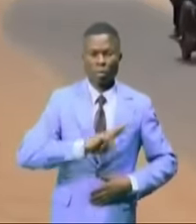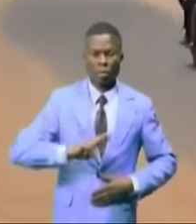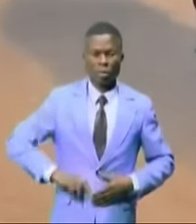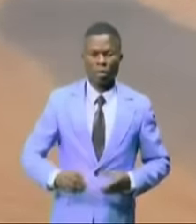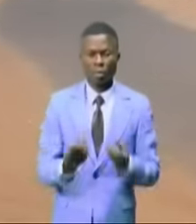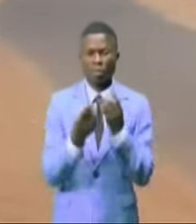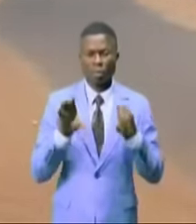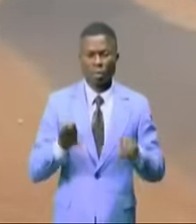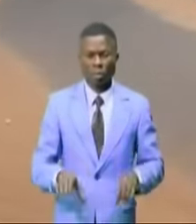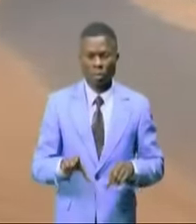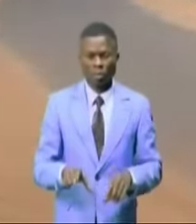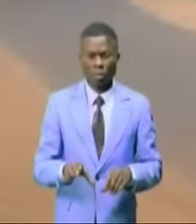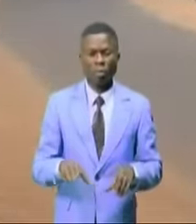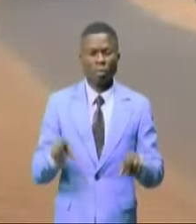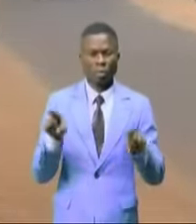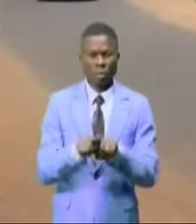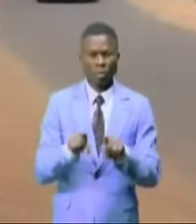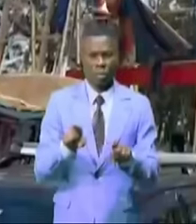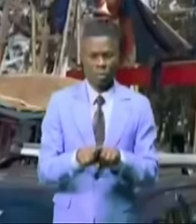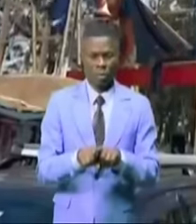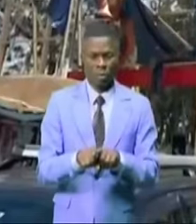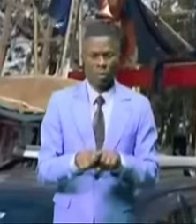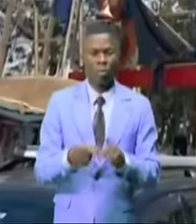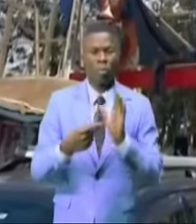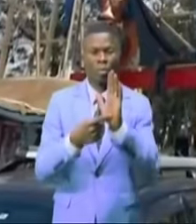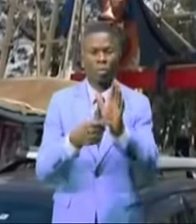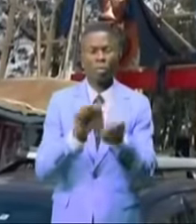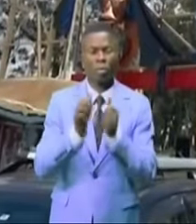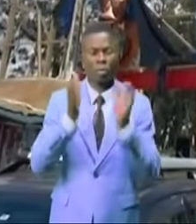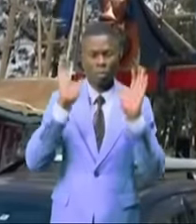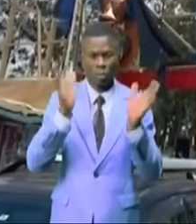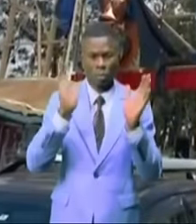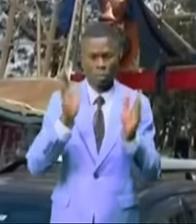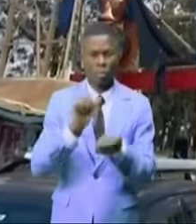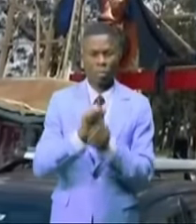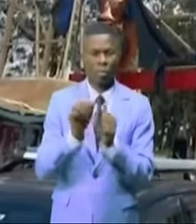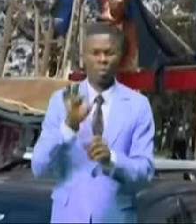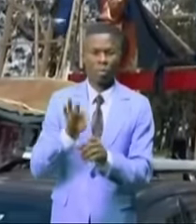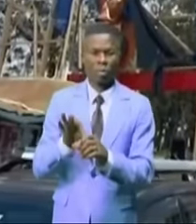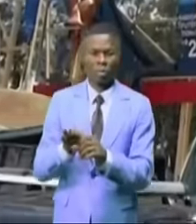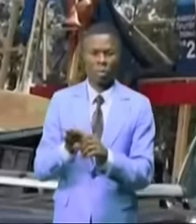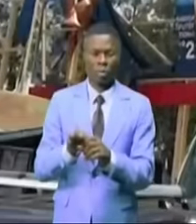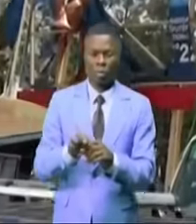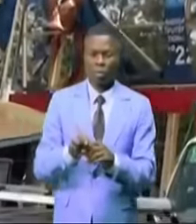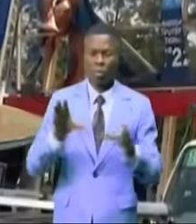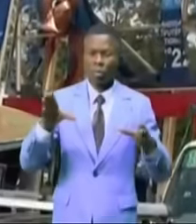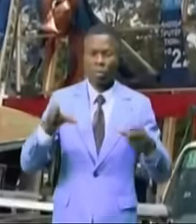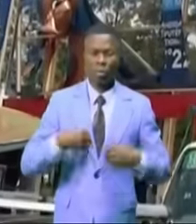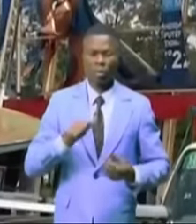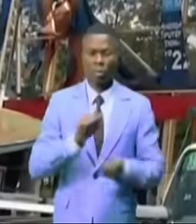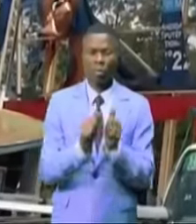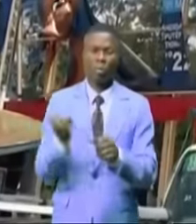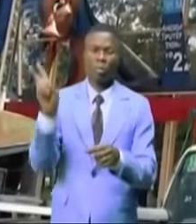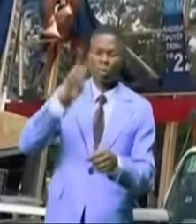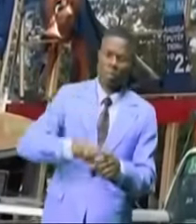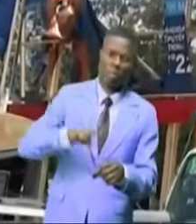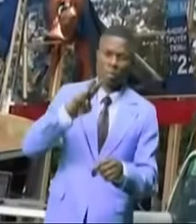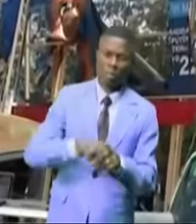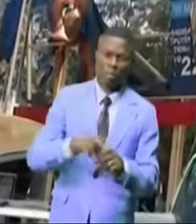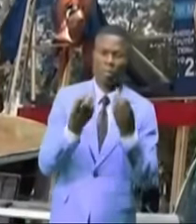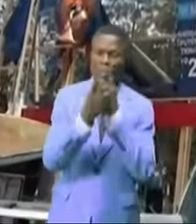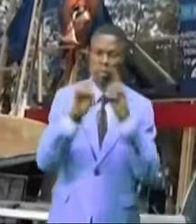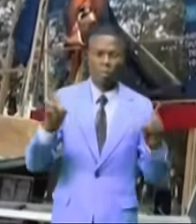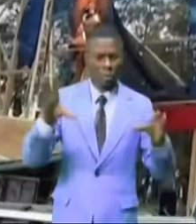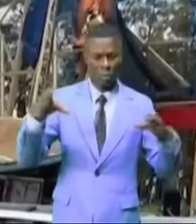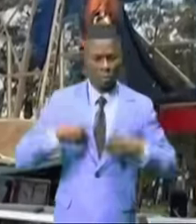Congo. C'est cela même le nec plus ultra de la compétition électorale. L'intolérance et la violence en démocratie sont